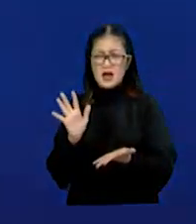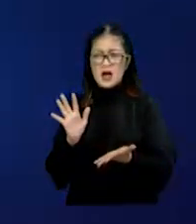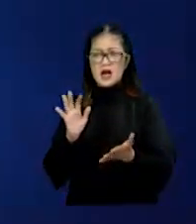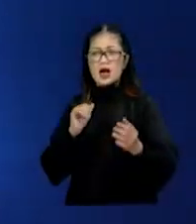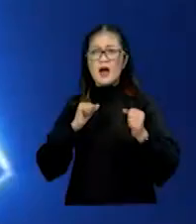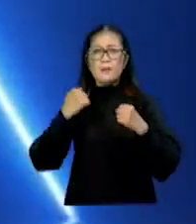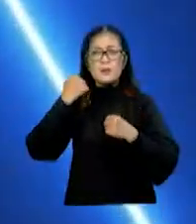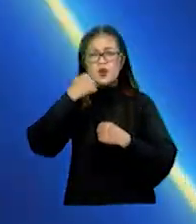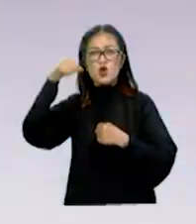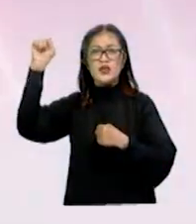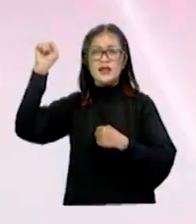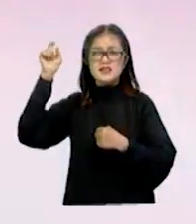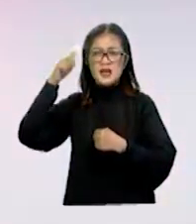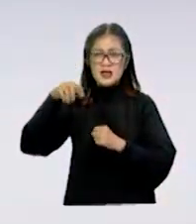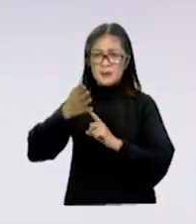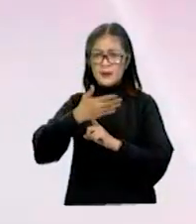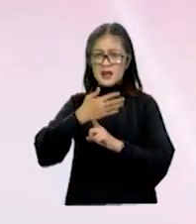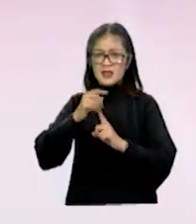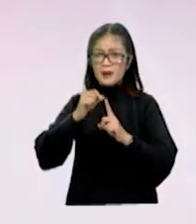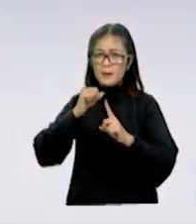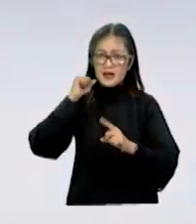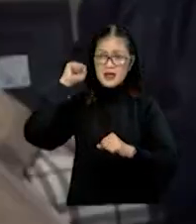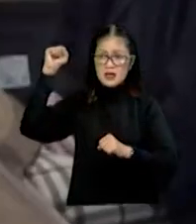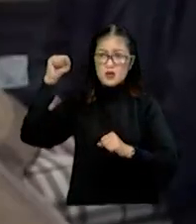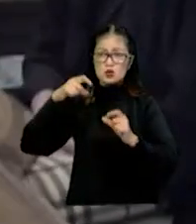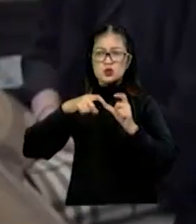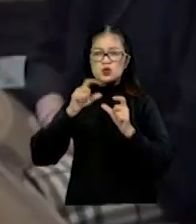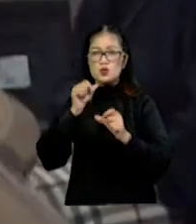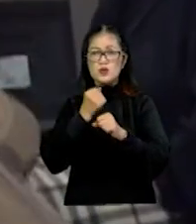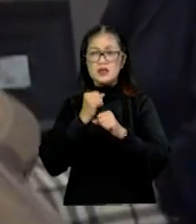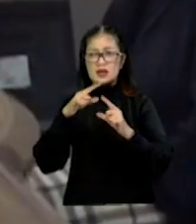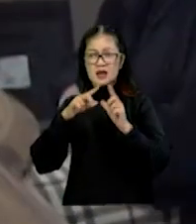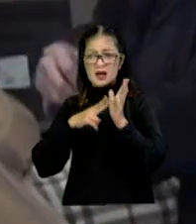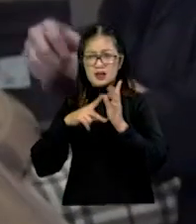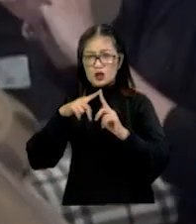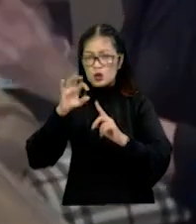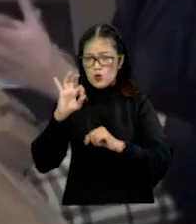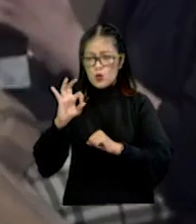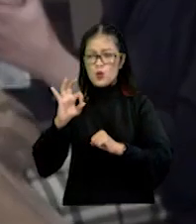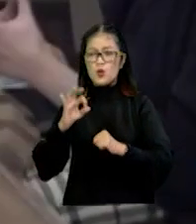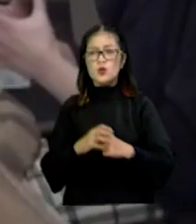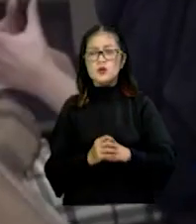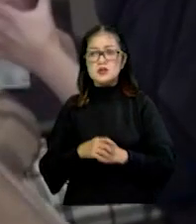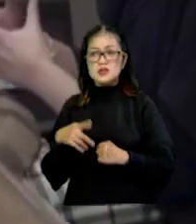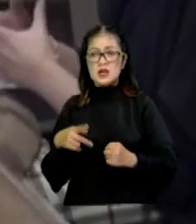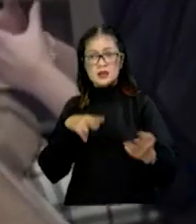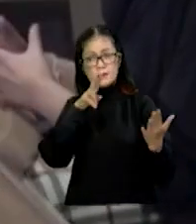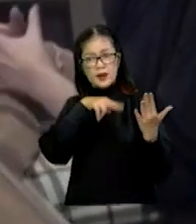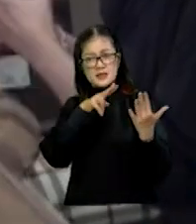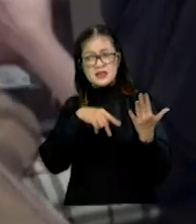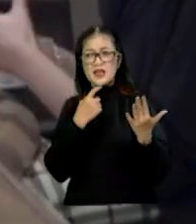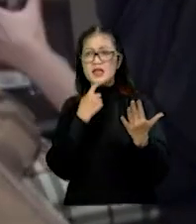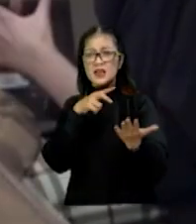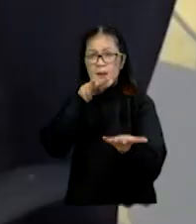yang digelar Partai Perindo. Sugiyato juga menyoroti keputusan Gubernur Nomor 565 tahun 2022 tentang penetapan nama